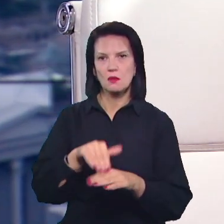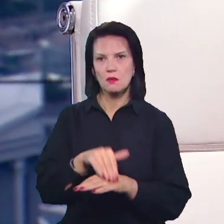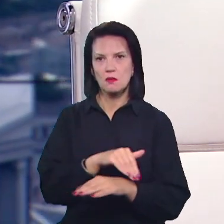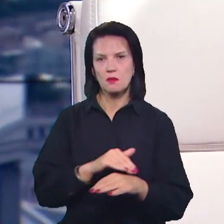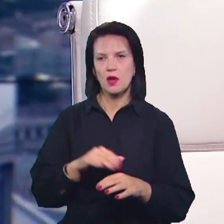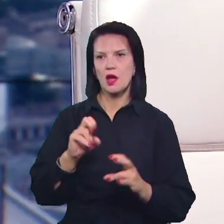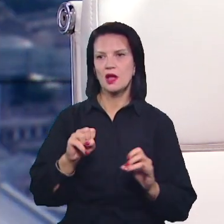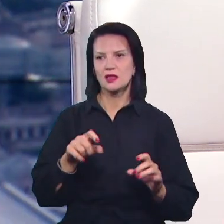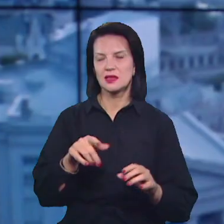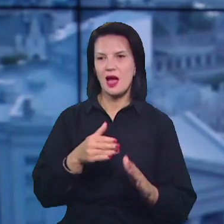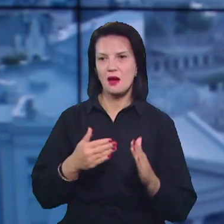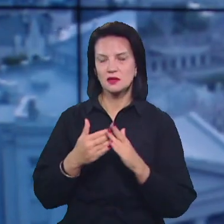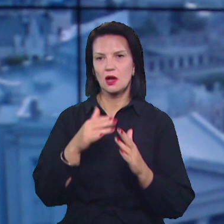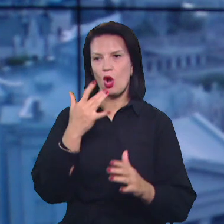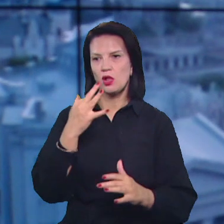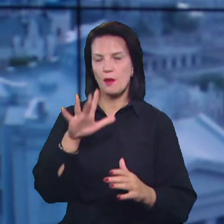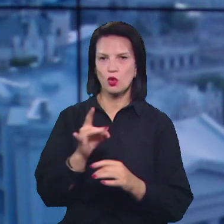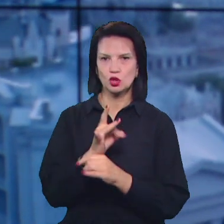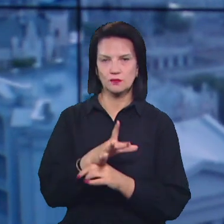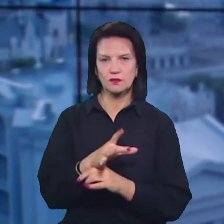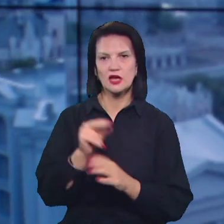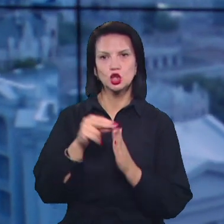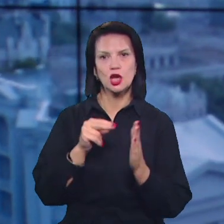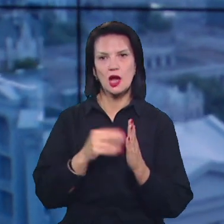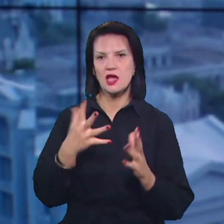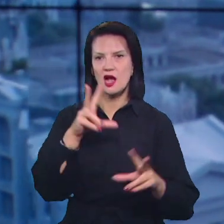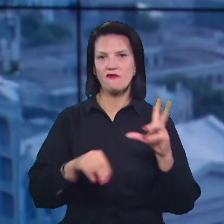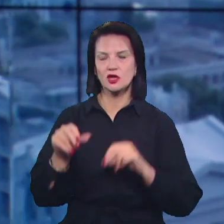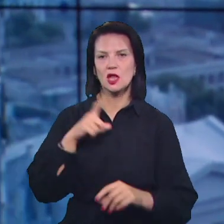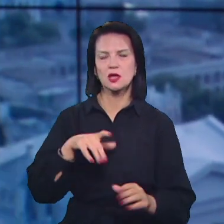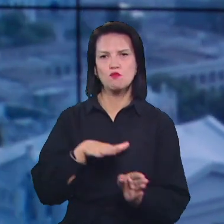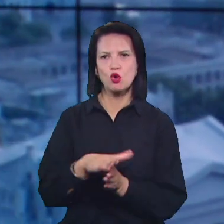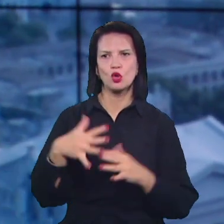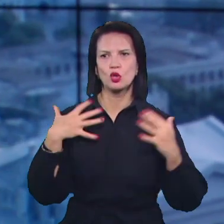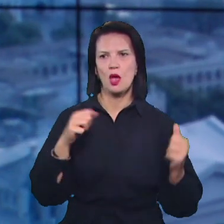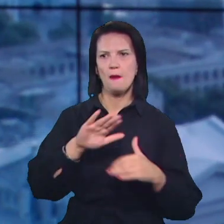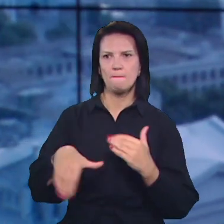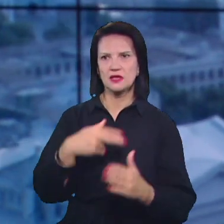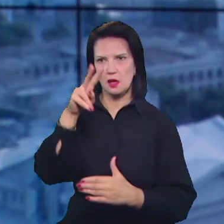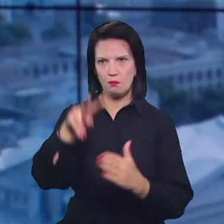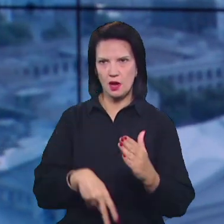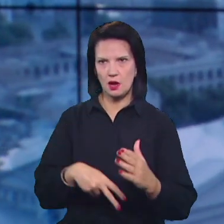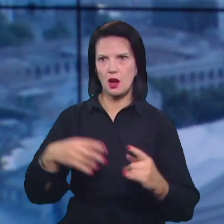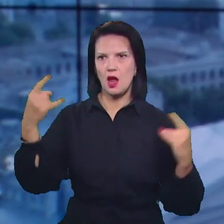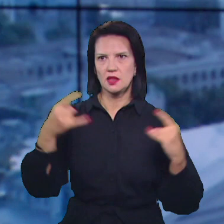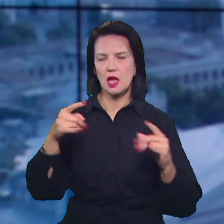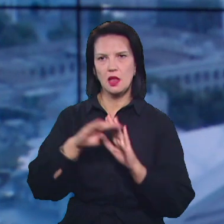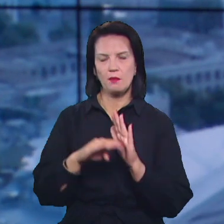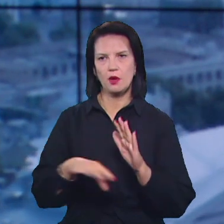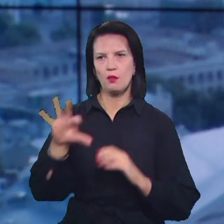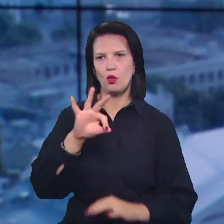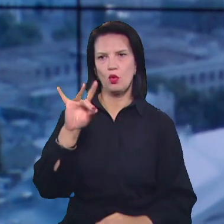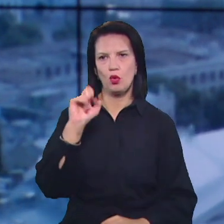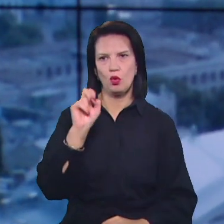можна усунути. Черкащанка, яка вважала себе повністю здоровою, після перегляду телепрограми про рак молочної